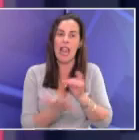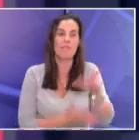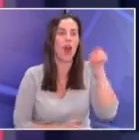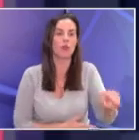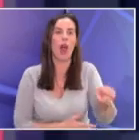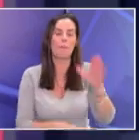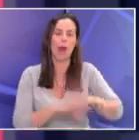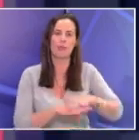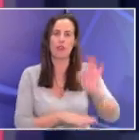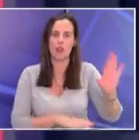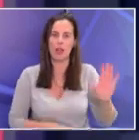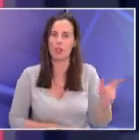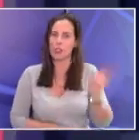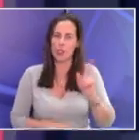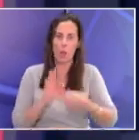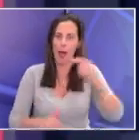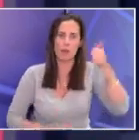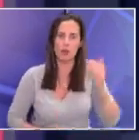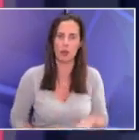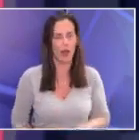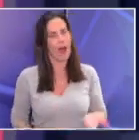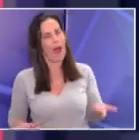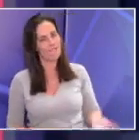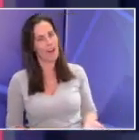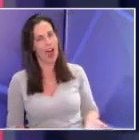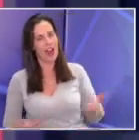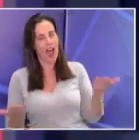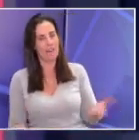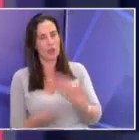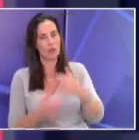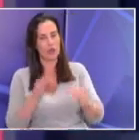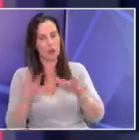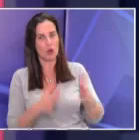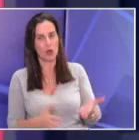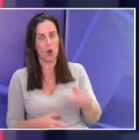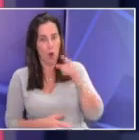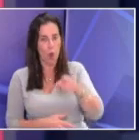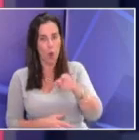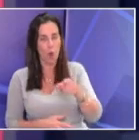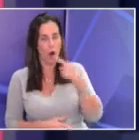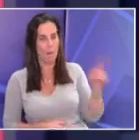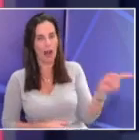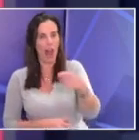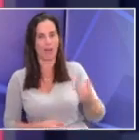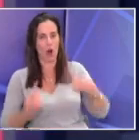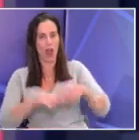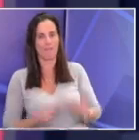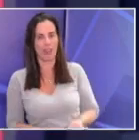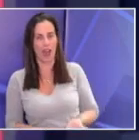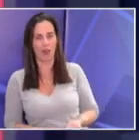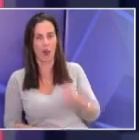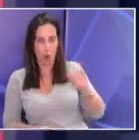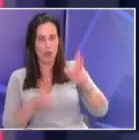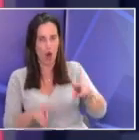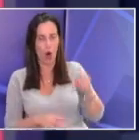אותה מתפקידה. זה לא פעם ראשונה. אבל השרה רגב, היועץ המשפטי לממשלה, הוא זה ששולח אותה לוועדות. נכון, אבל